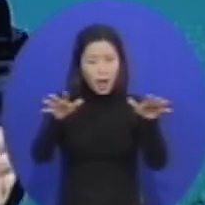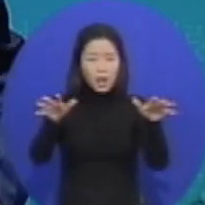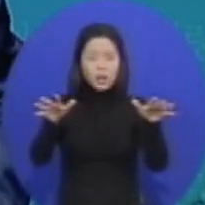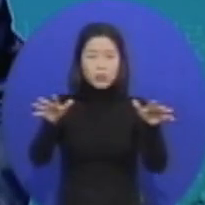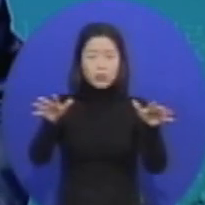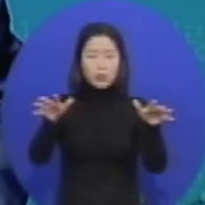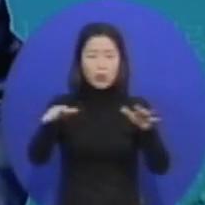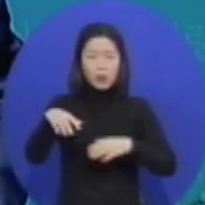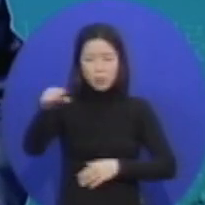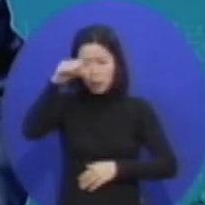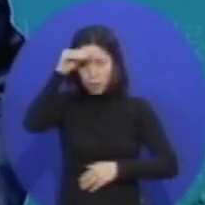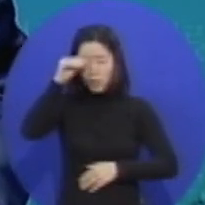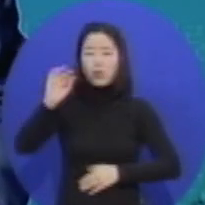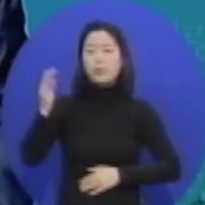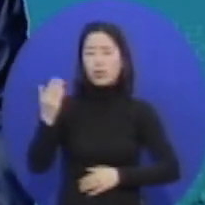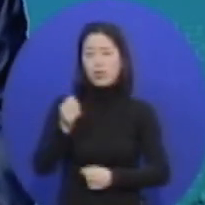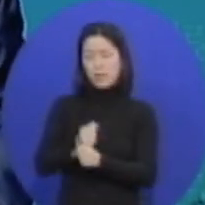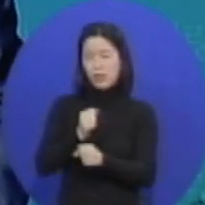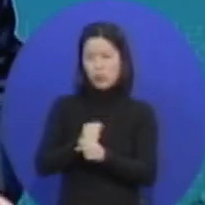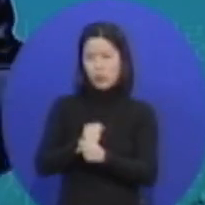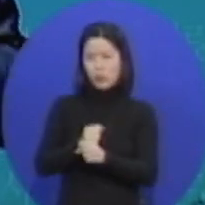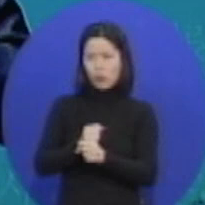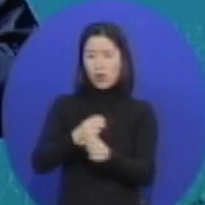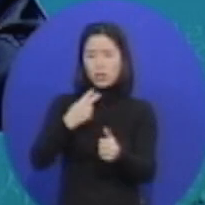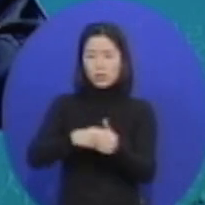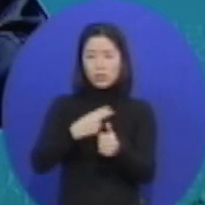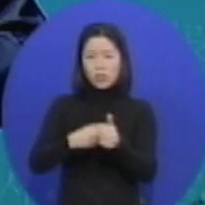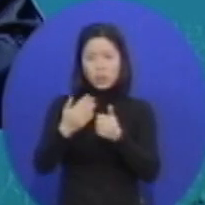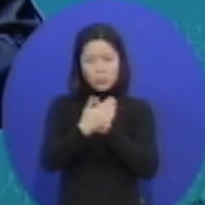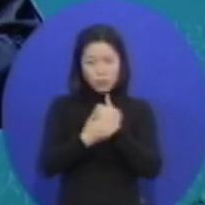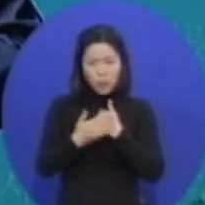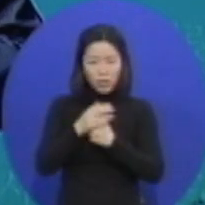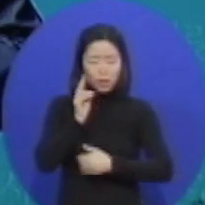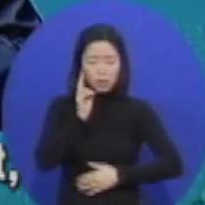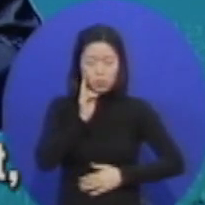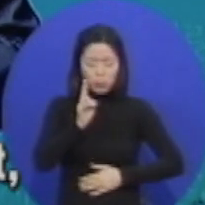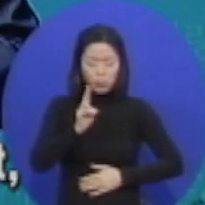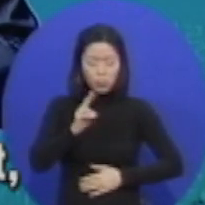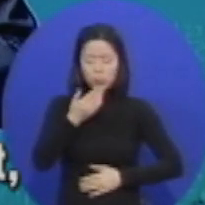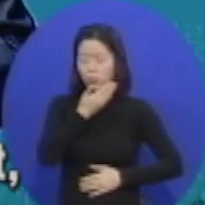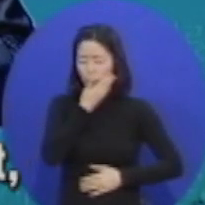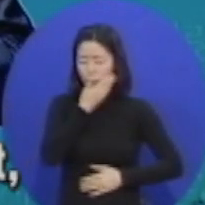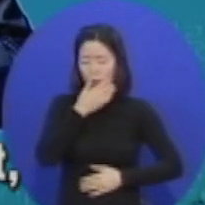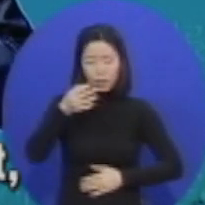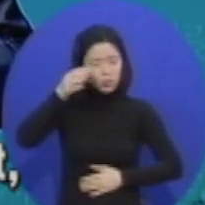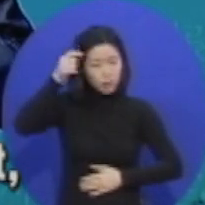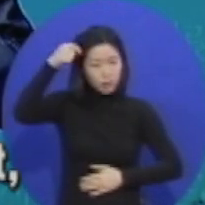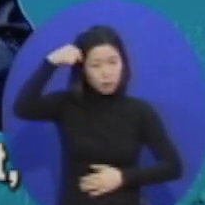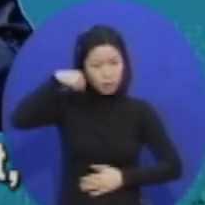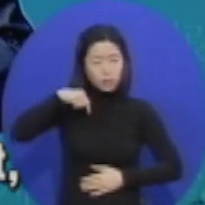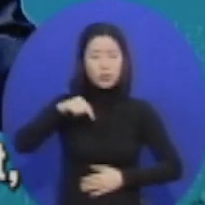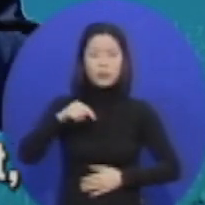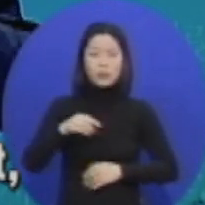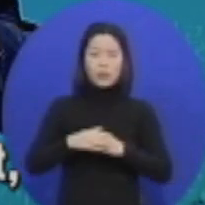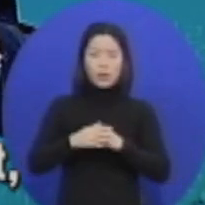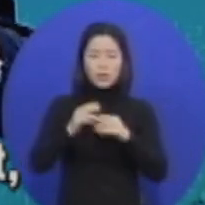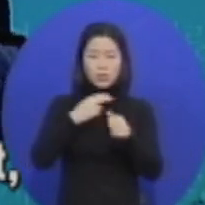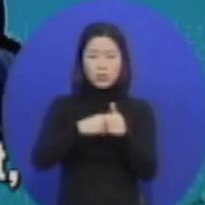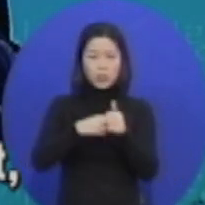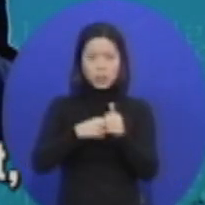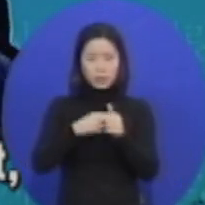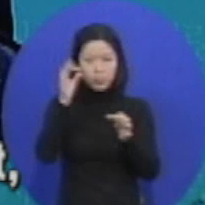되게 하죠 선생님의 은혜가 너무 귀하게 깨달아 줘서 선생의 은사를 찾아가서